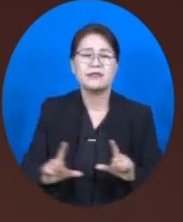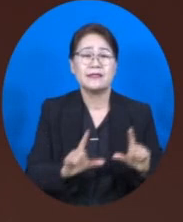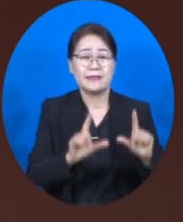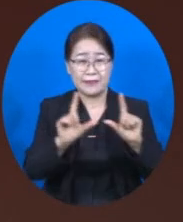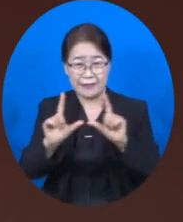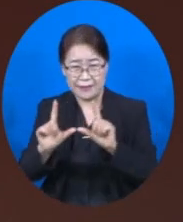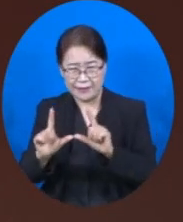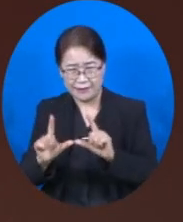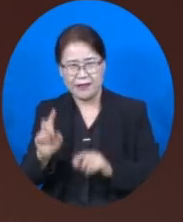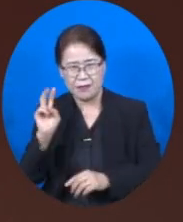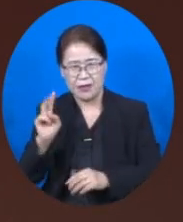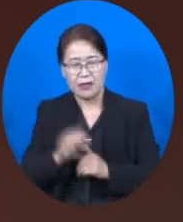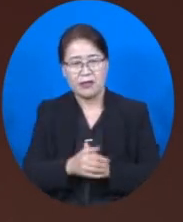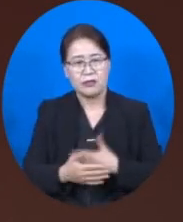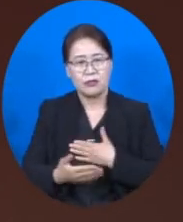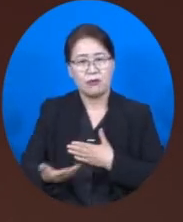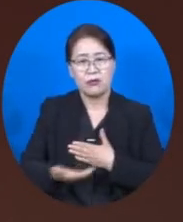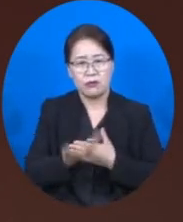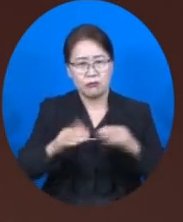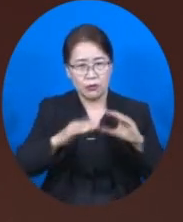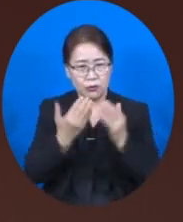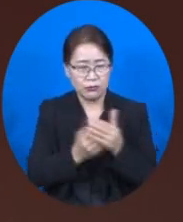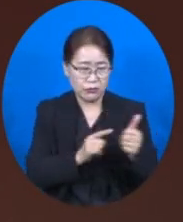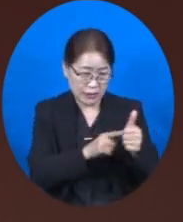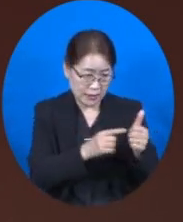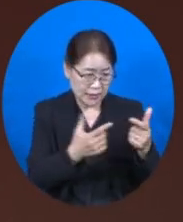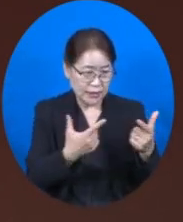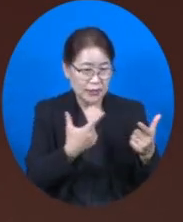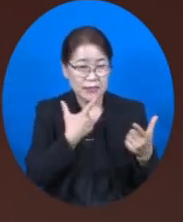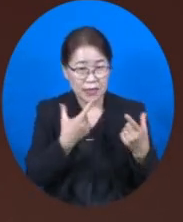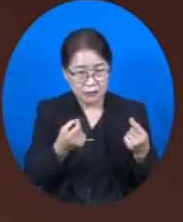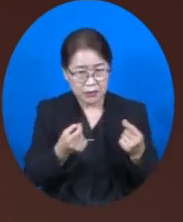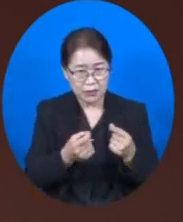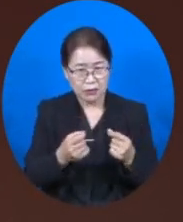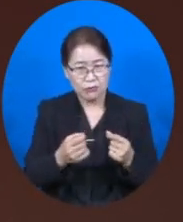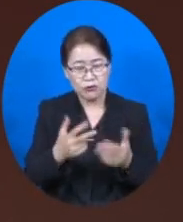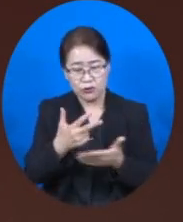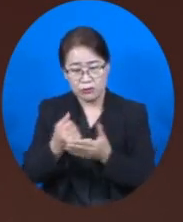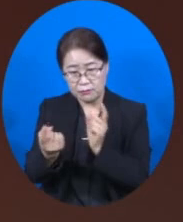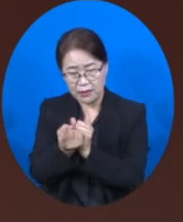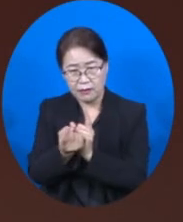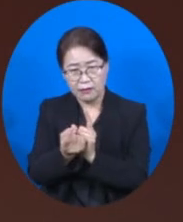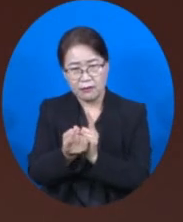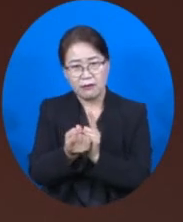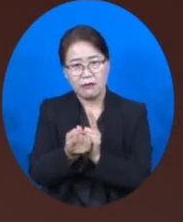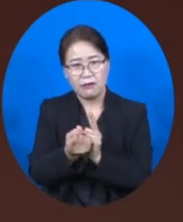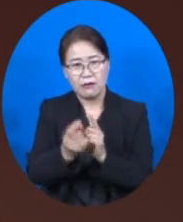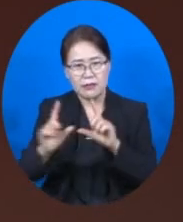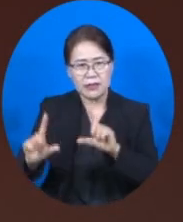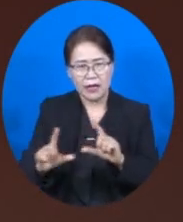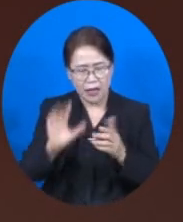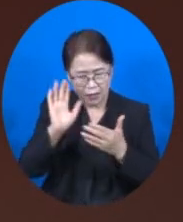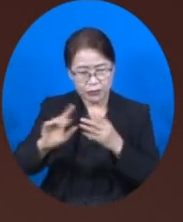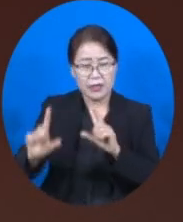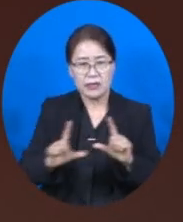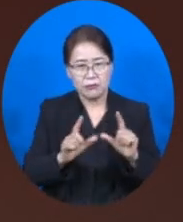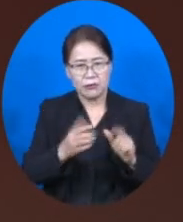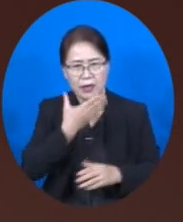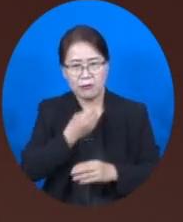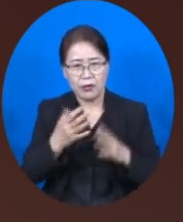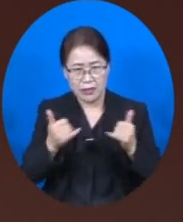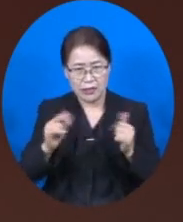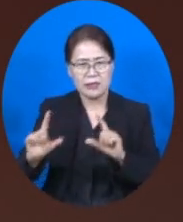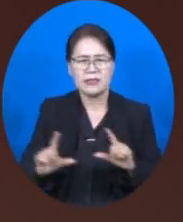같습니다 저와 여러분 모두가 삭개오처럼 주님을 만나서 인생의 남은 때를 주님 안에서 행복한 자로